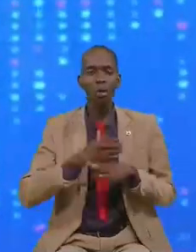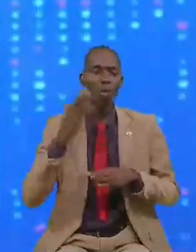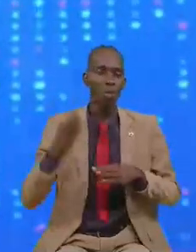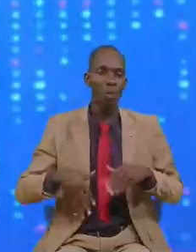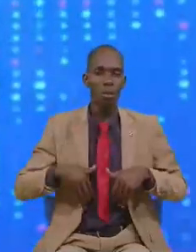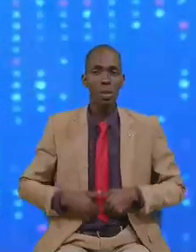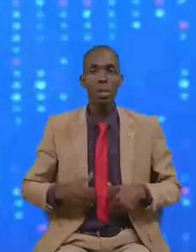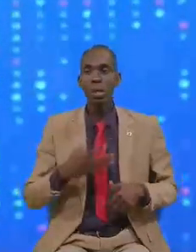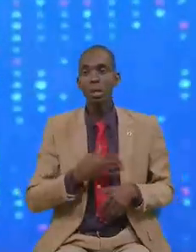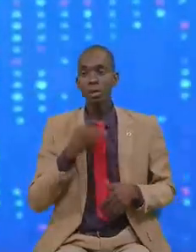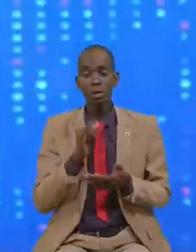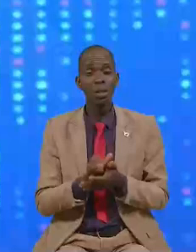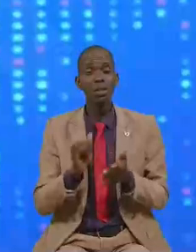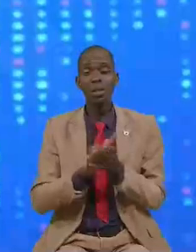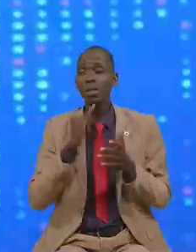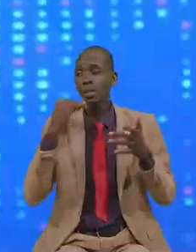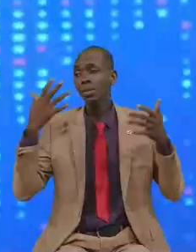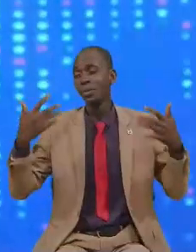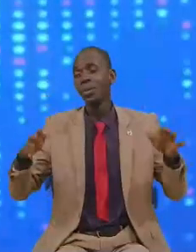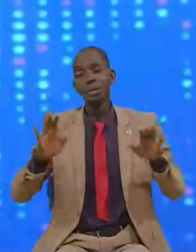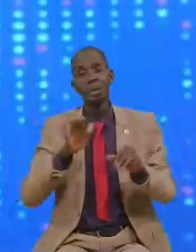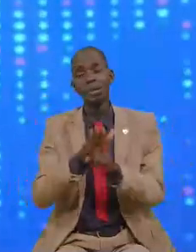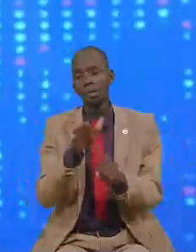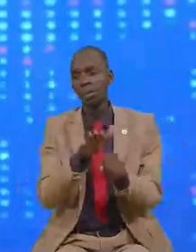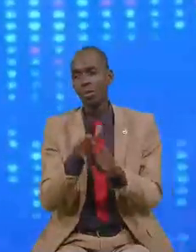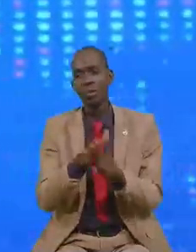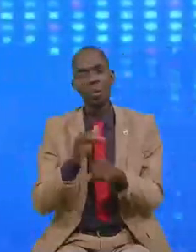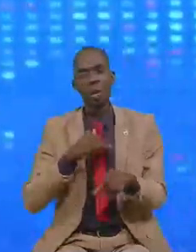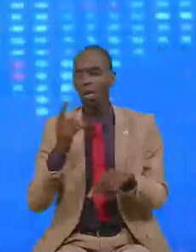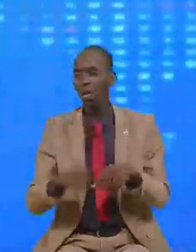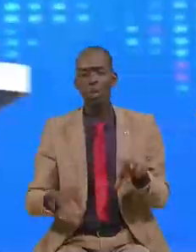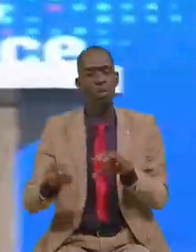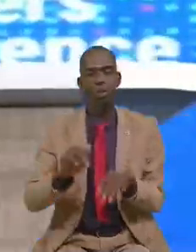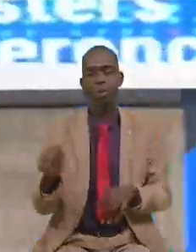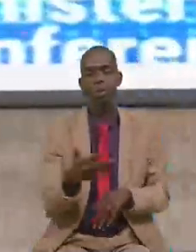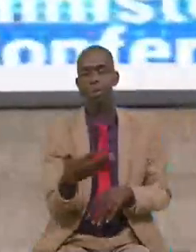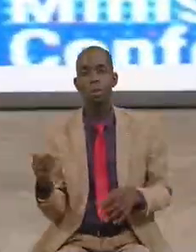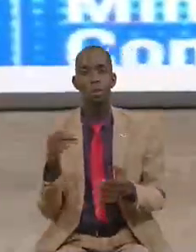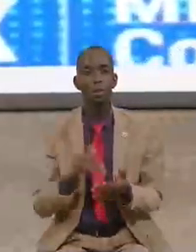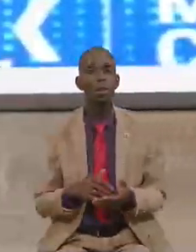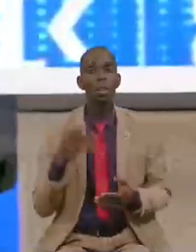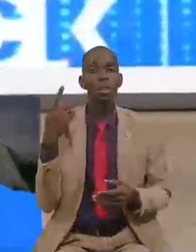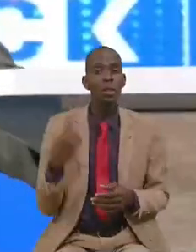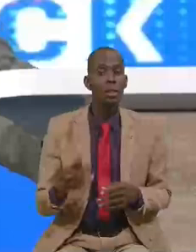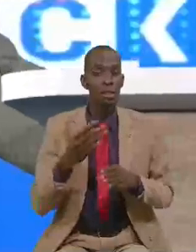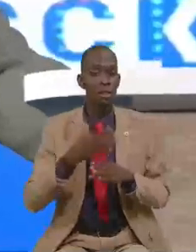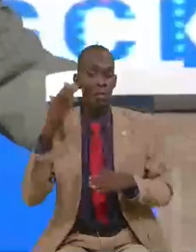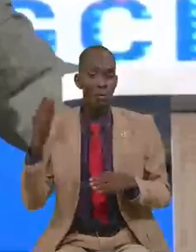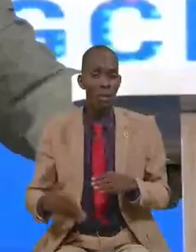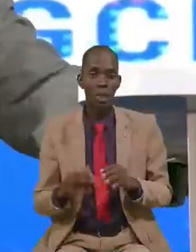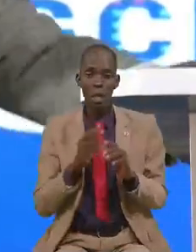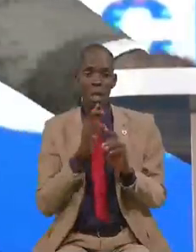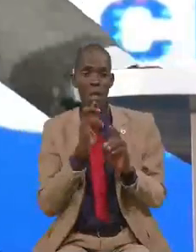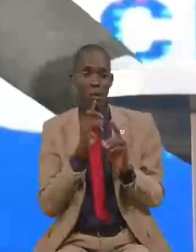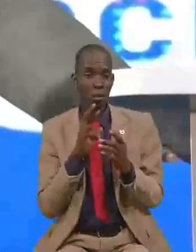tu te dis, vraiment c'est tout, je ne peux plus rien faire d'autre. Bon, Le résultat final peut ne